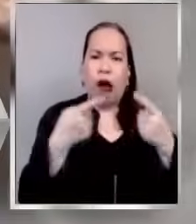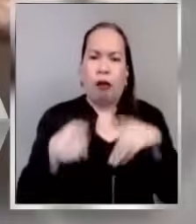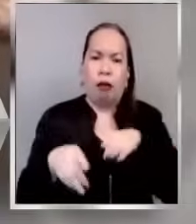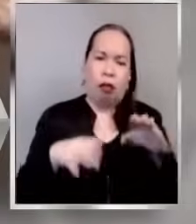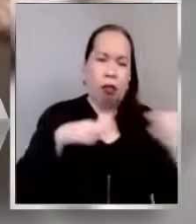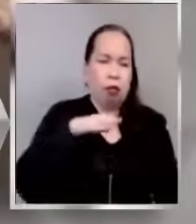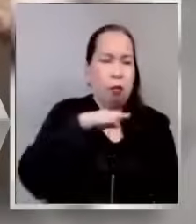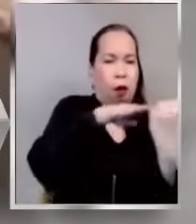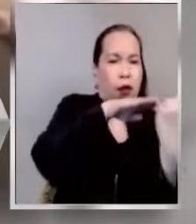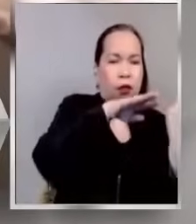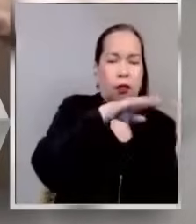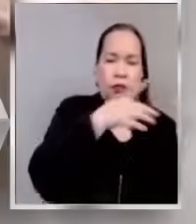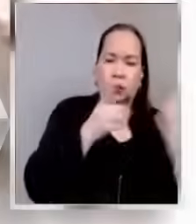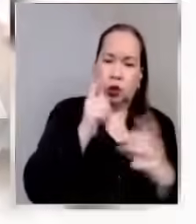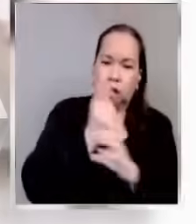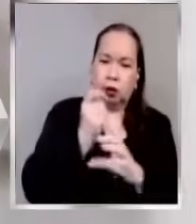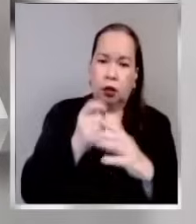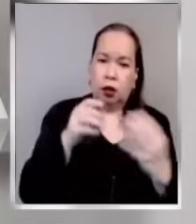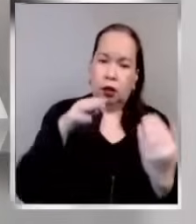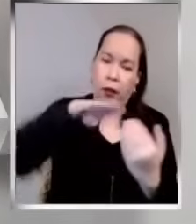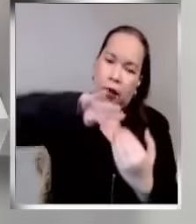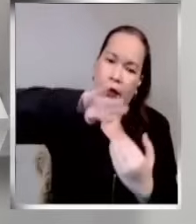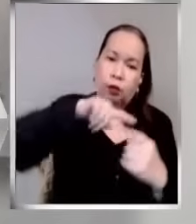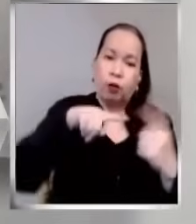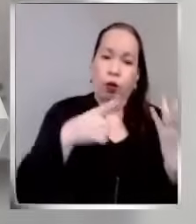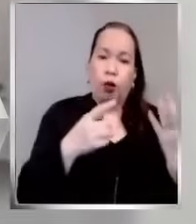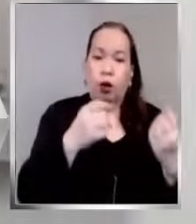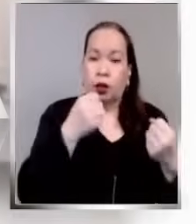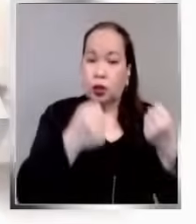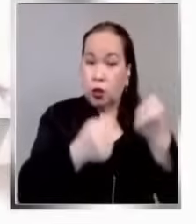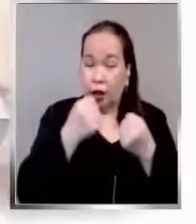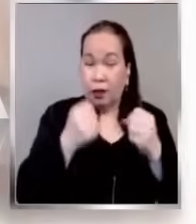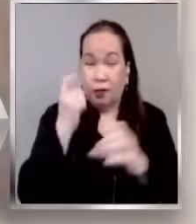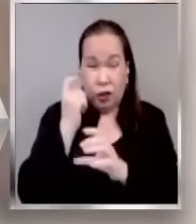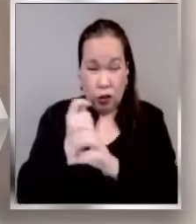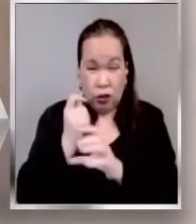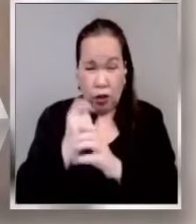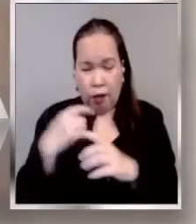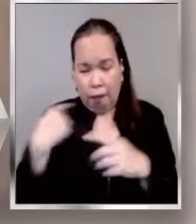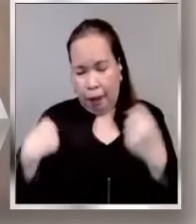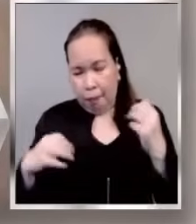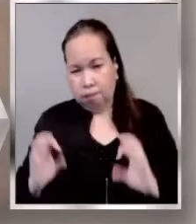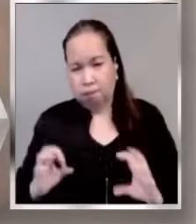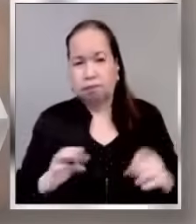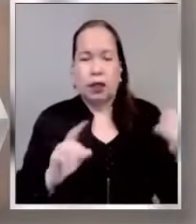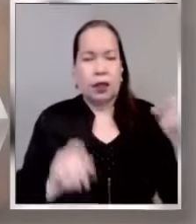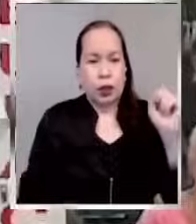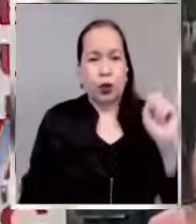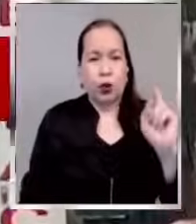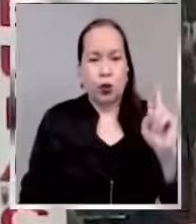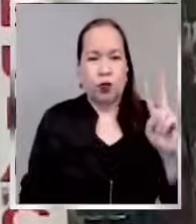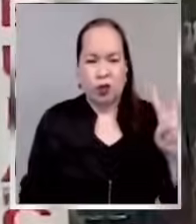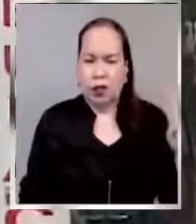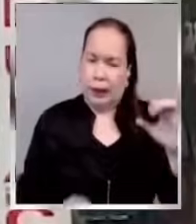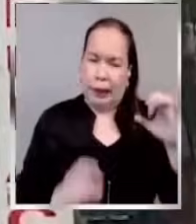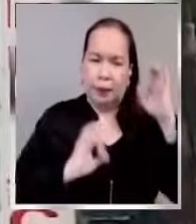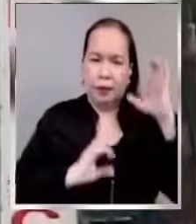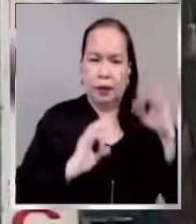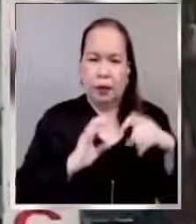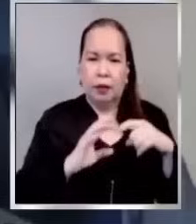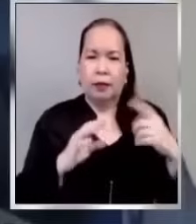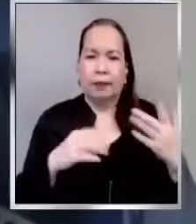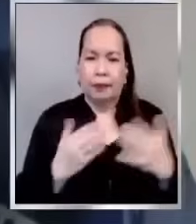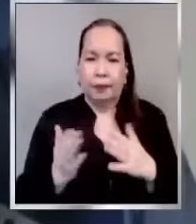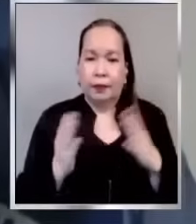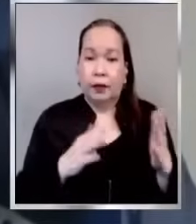Sugatan at nagpapagaling sa ospital ang driver at pahinante ng truck at mga sakay ng SUV. Nagdulot ng pagbigat ang daloy ng traffic kung